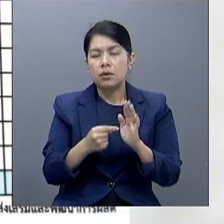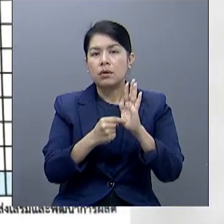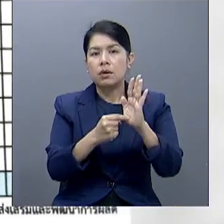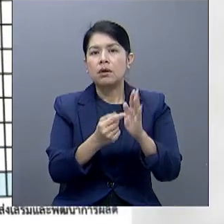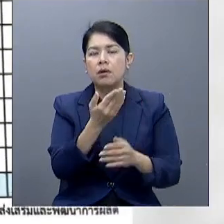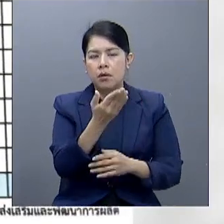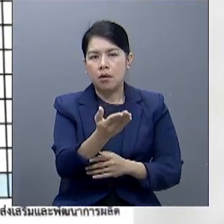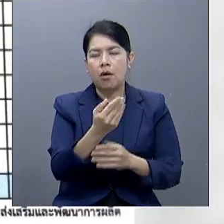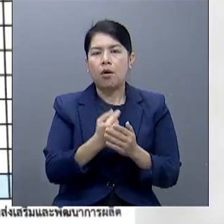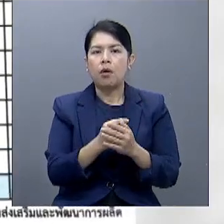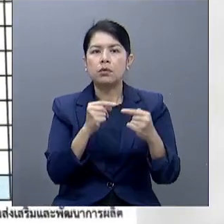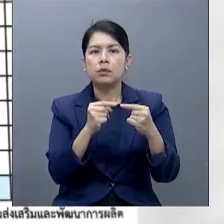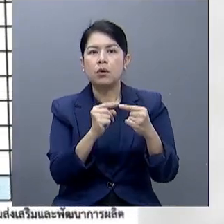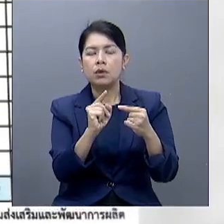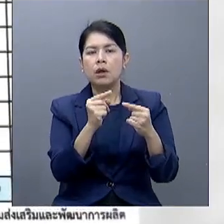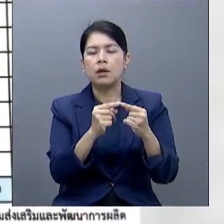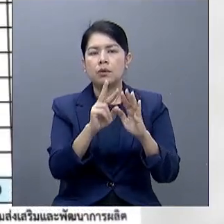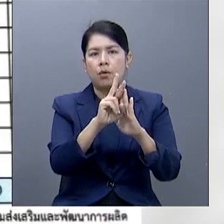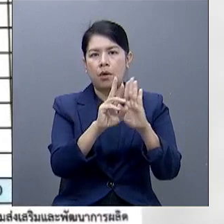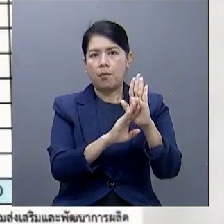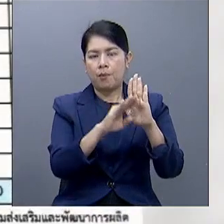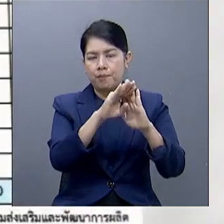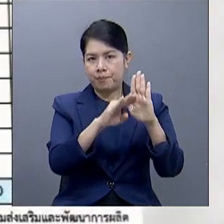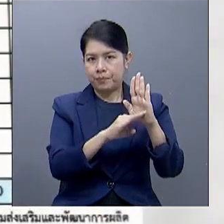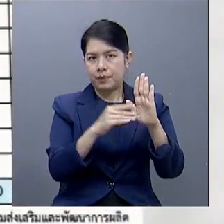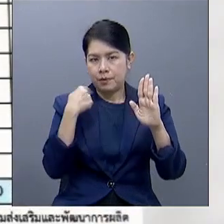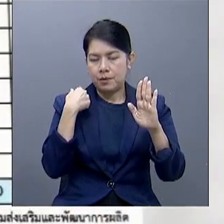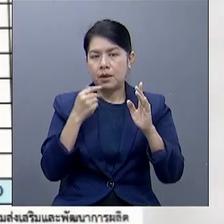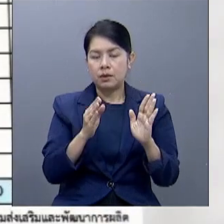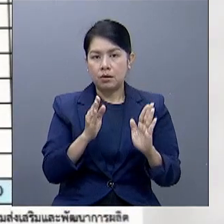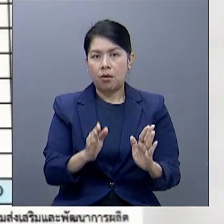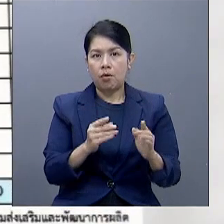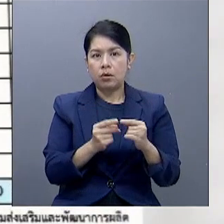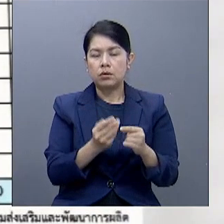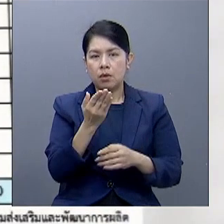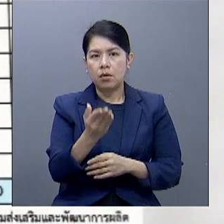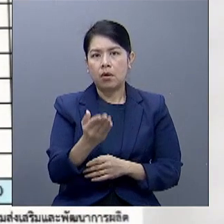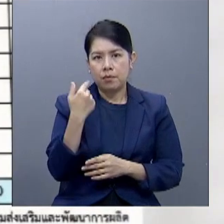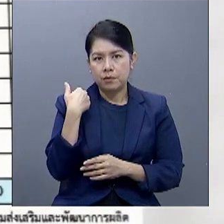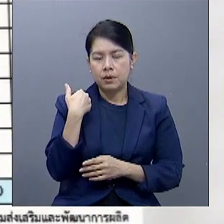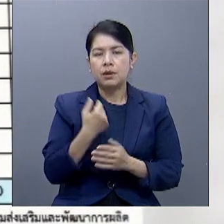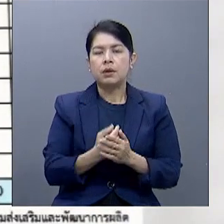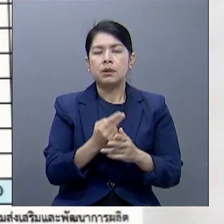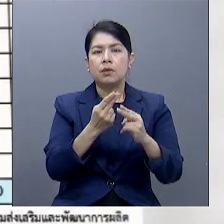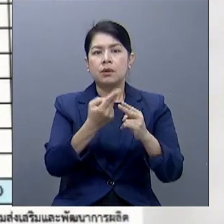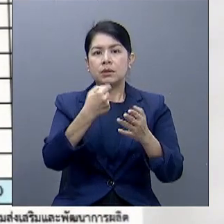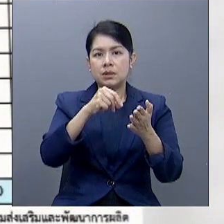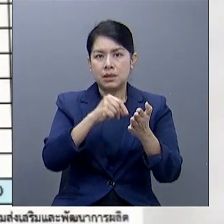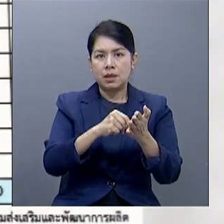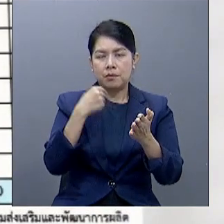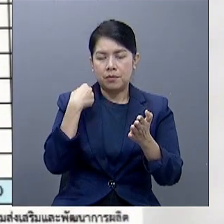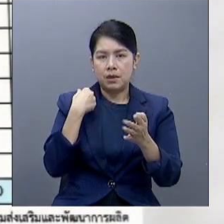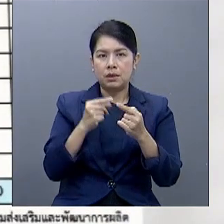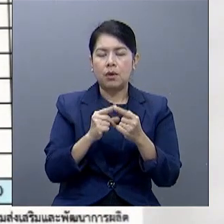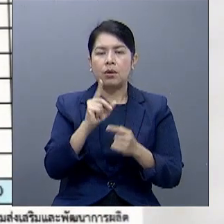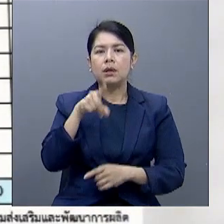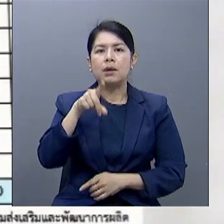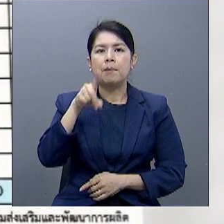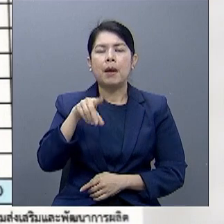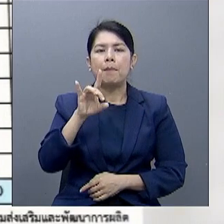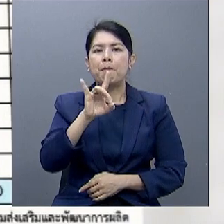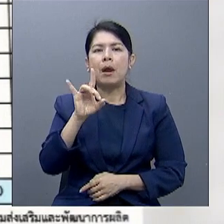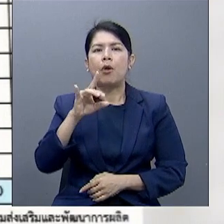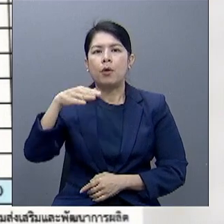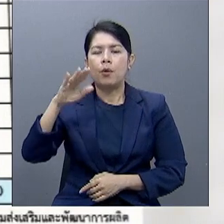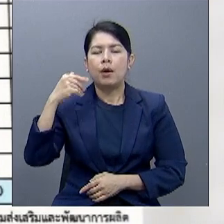ผ่านระบบไฟดีโดยล่าสุดมีผู้ลงทะเบียนขออนุญาตบริหารจัดการเชื้อเพลิง 1,5คำขอครับ